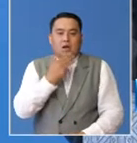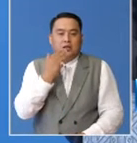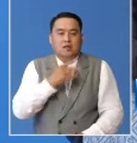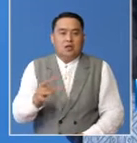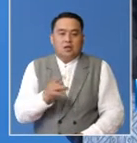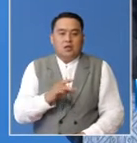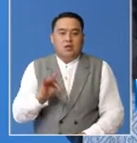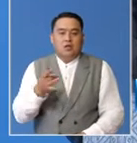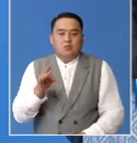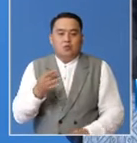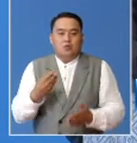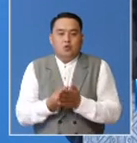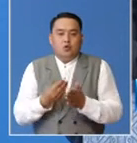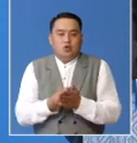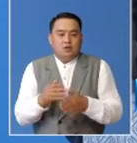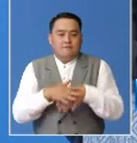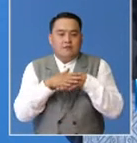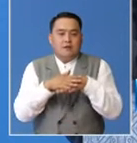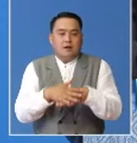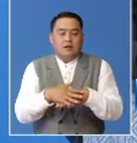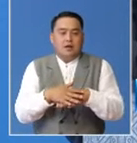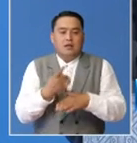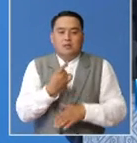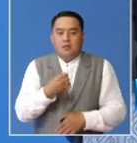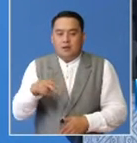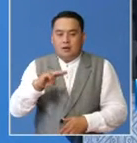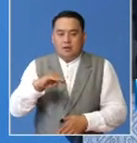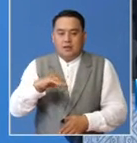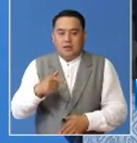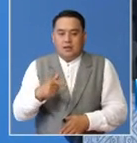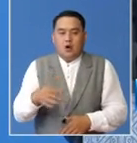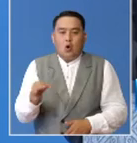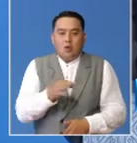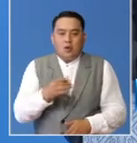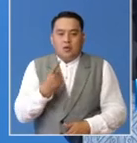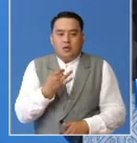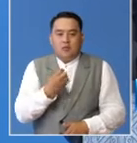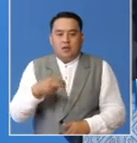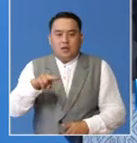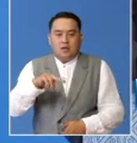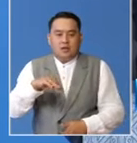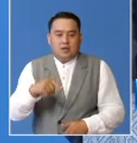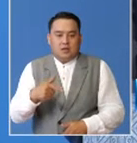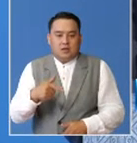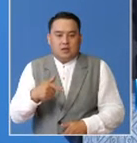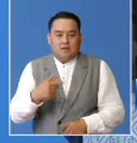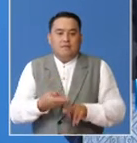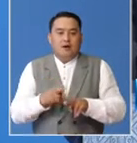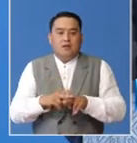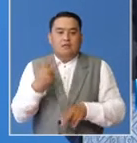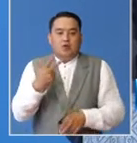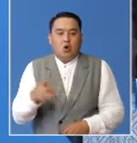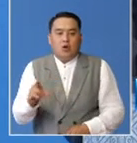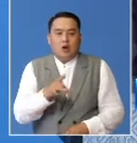из республиканского бюджета выделено 1,5 миллиарда тенге, из областного 1,1 миллиарда тенге. В этих 3